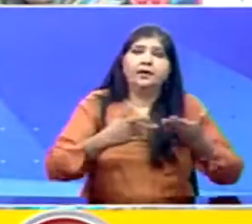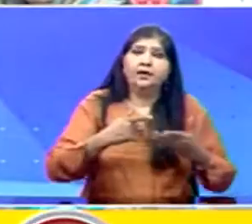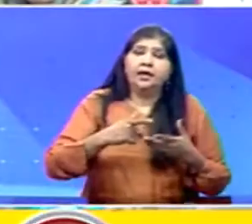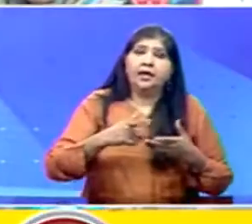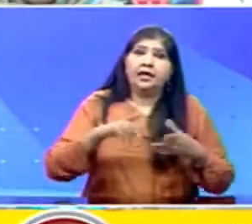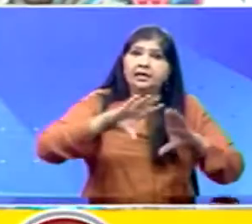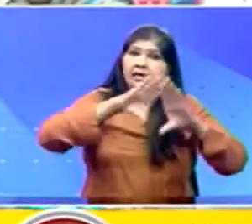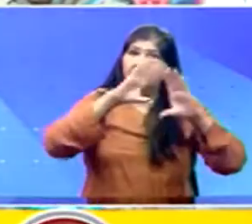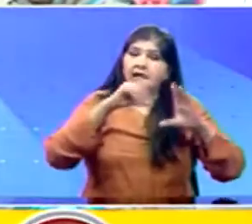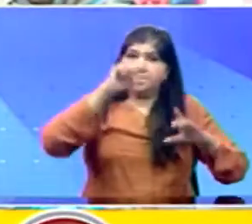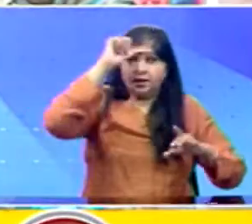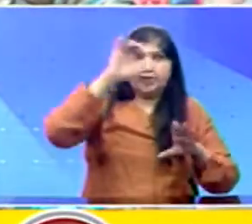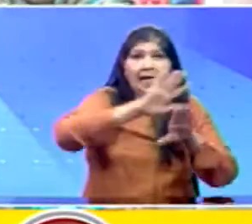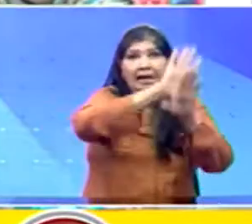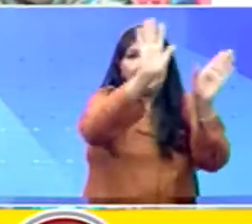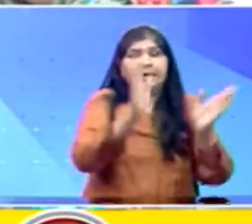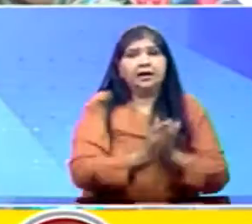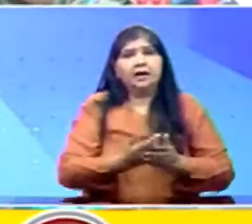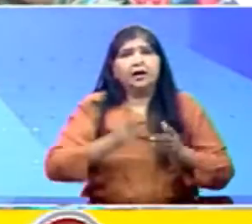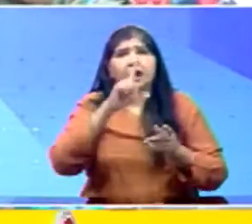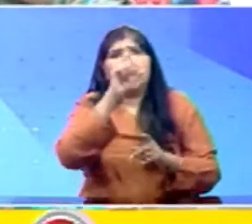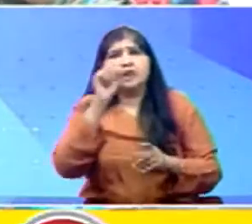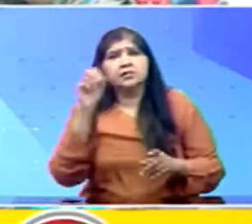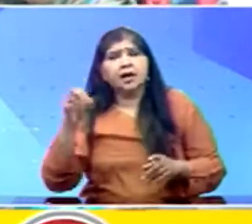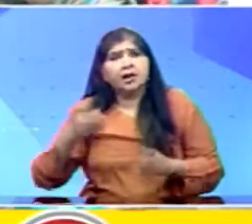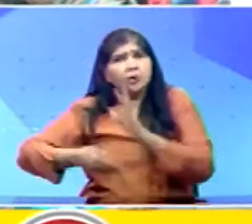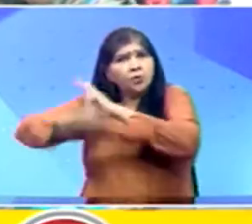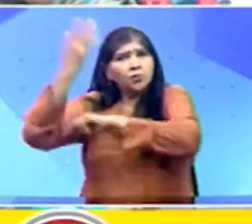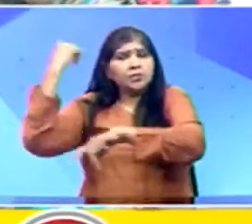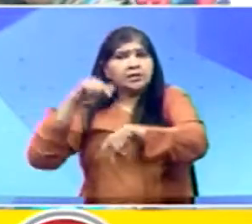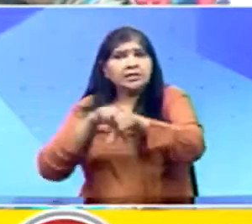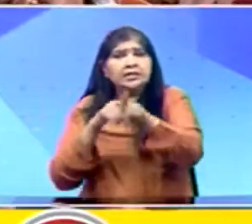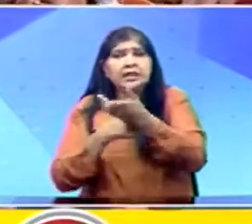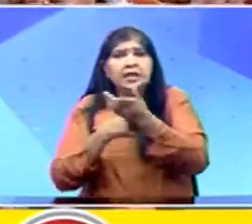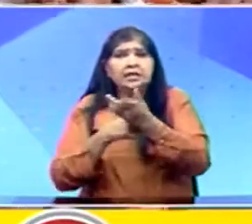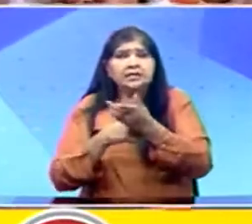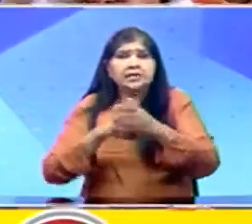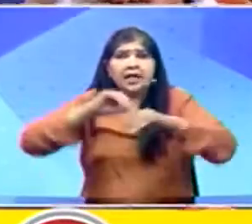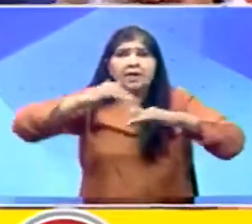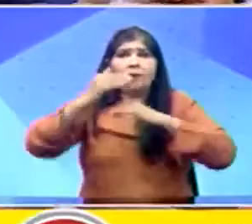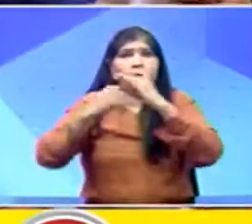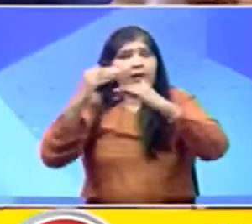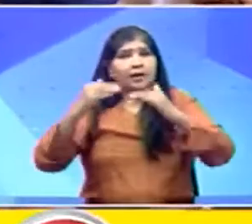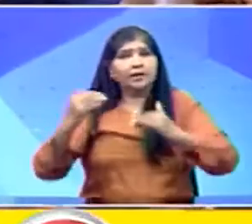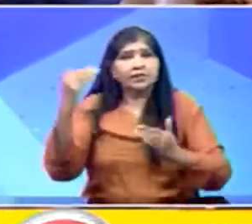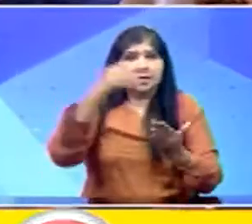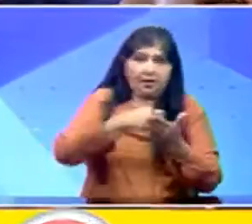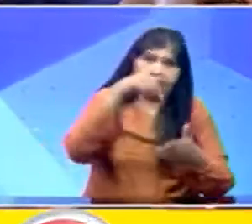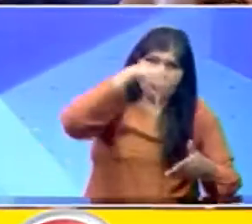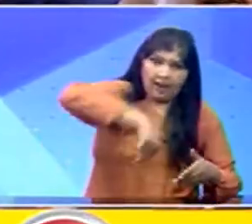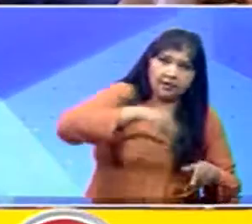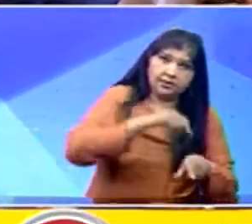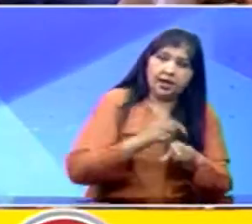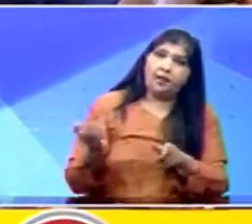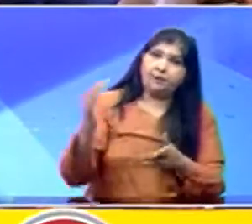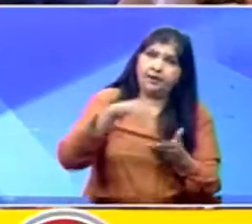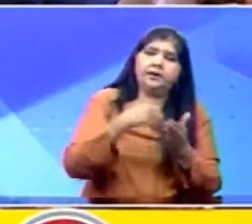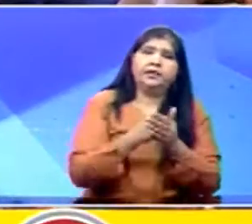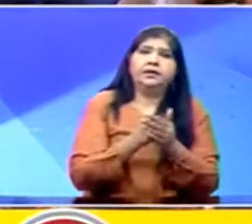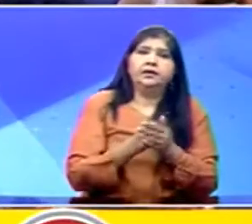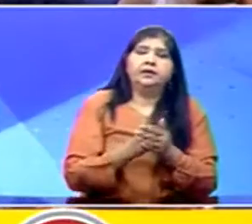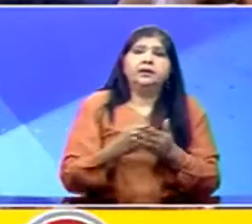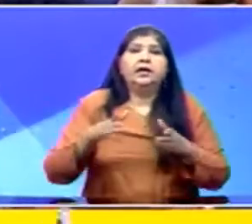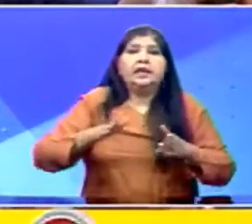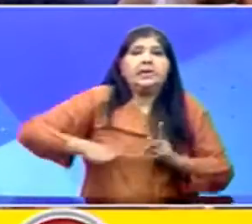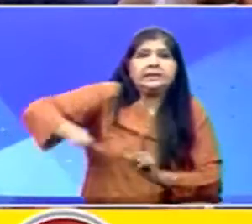के रुप में हम हजारों सालों की विकास यात्रा करते हुए यहां तक पहुंचे हैं एक